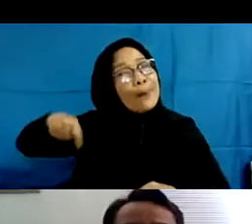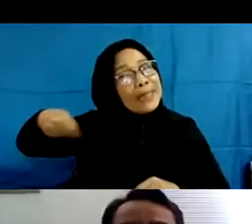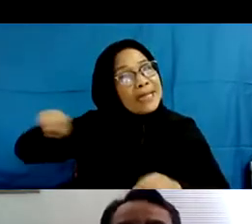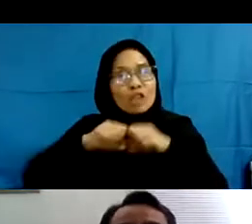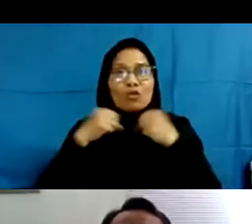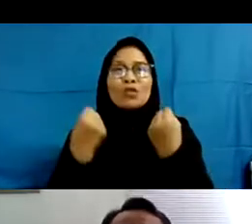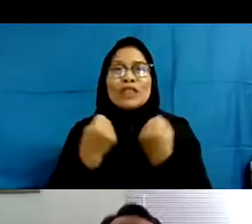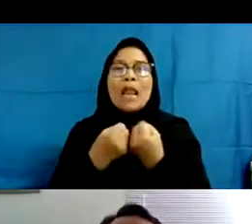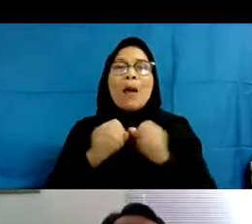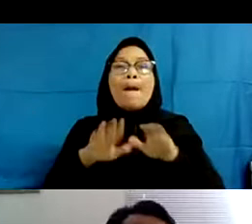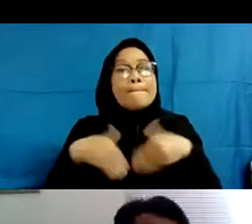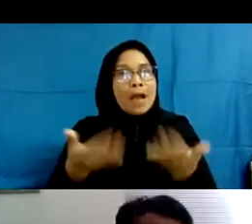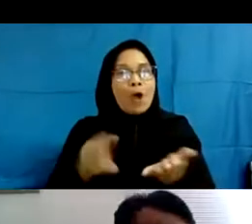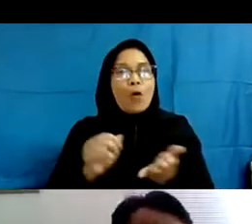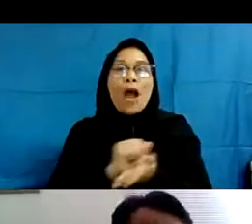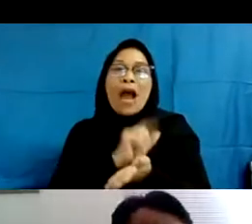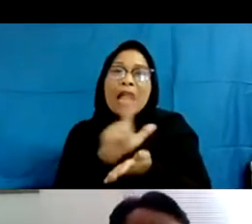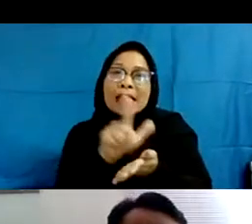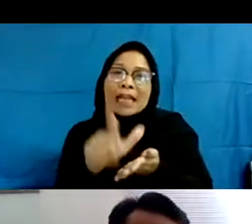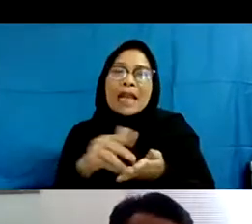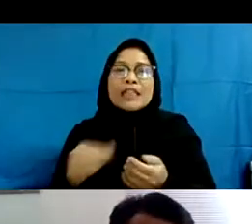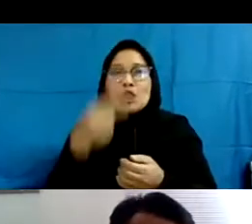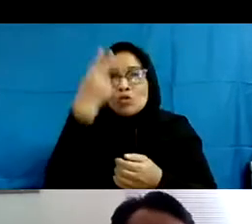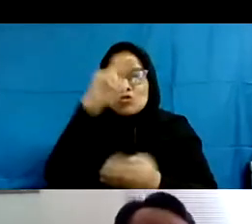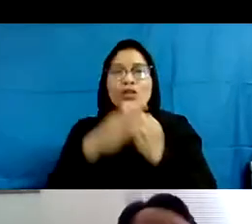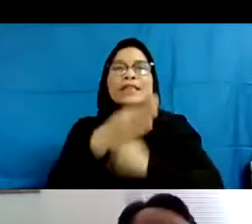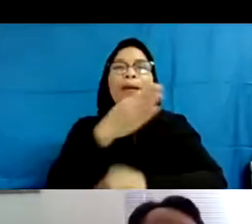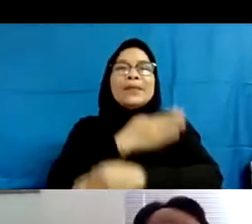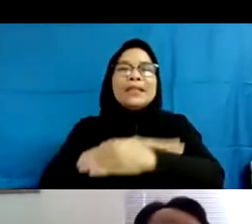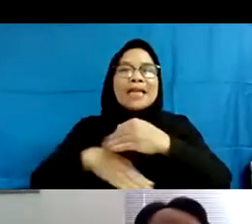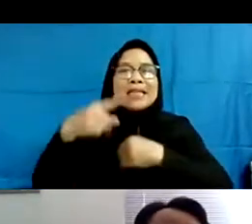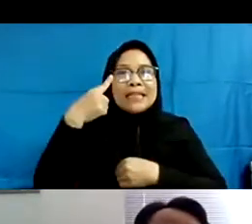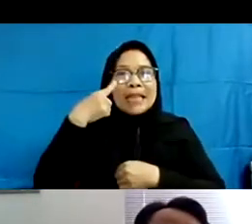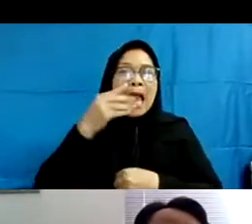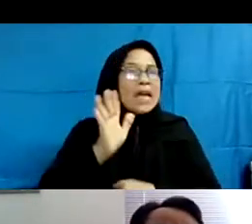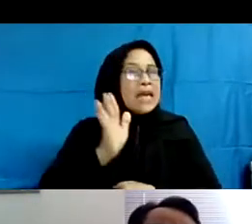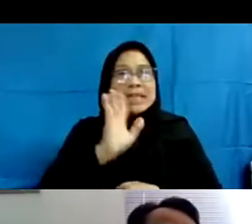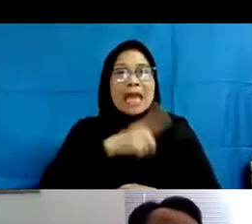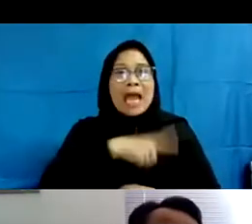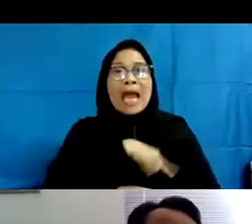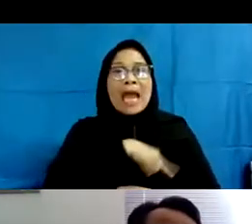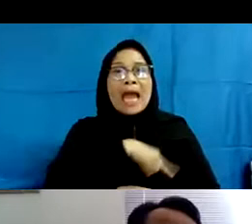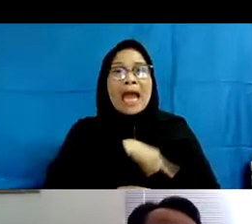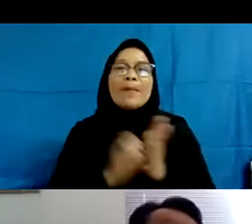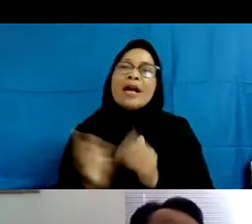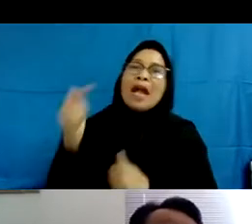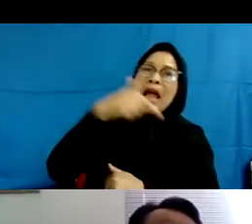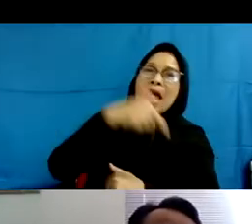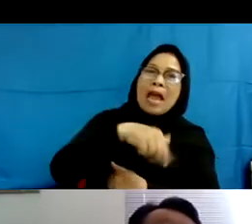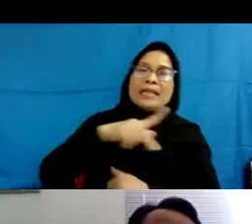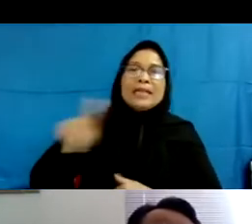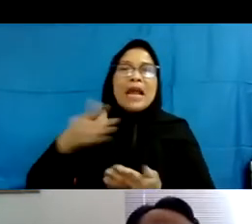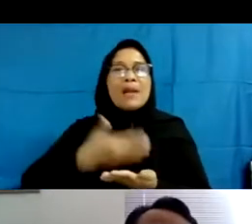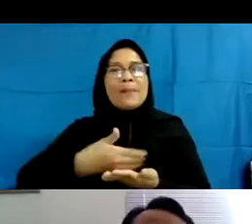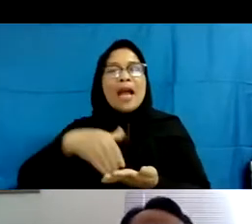literasi bagi penyandang disabilitas netra itu tidak hanya sekedar menghadirkan bahan